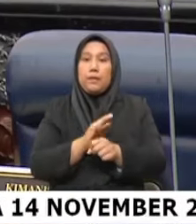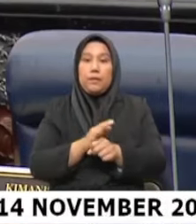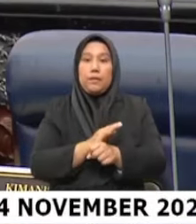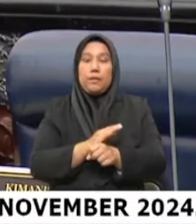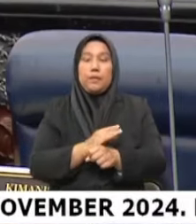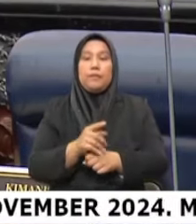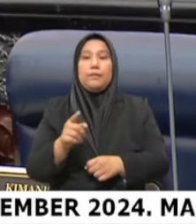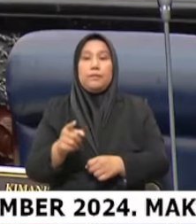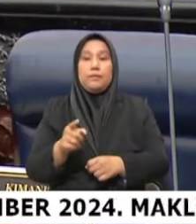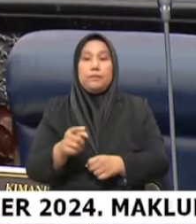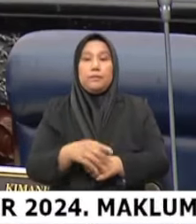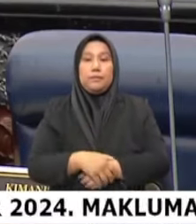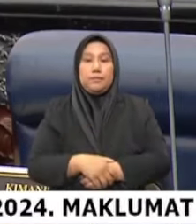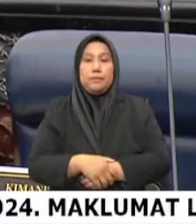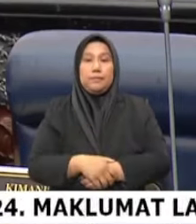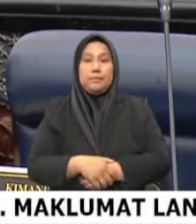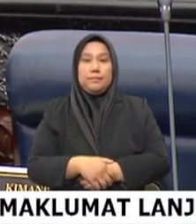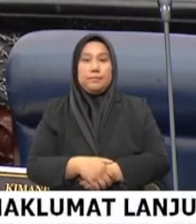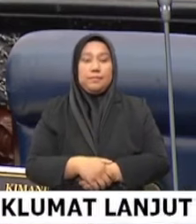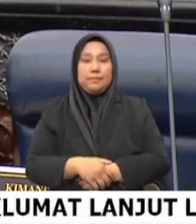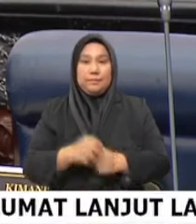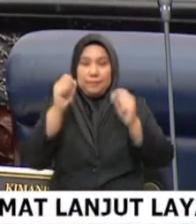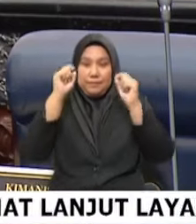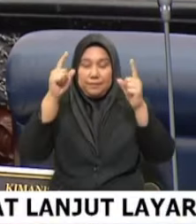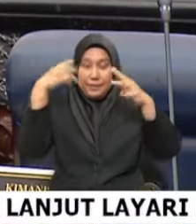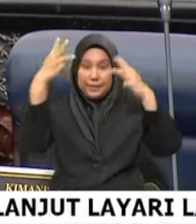yang dilontarkan oleh Masjid Tanah.